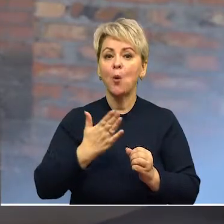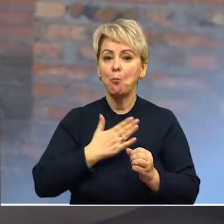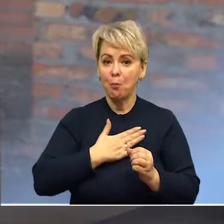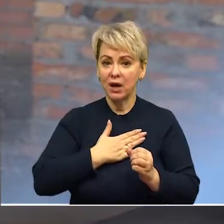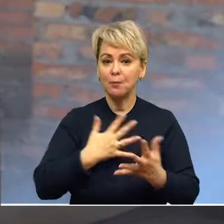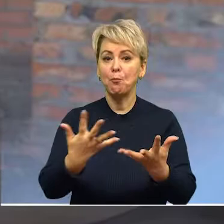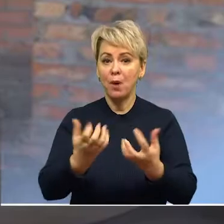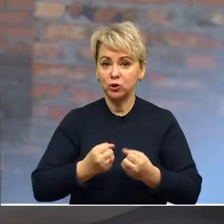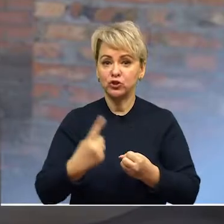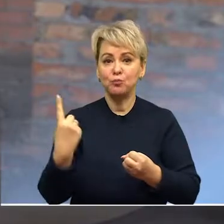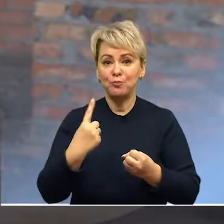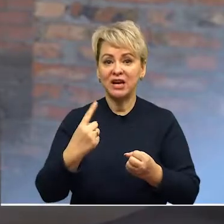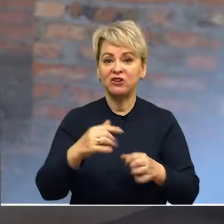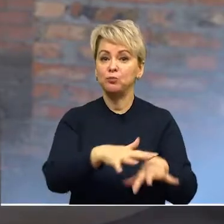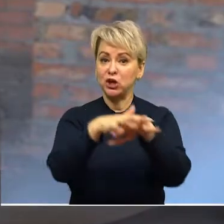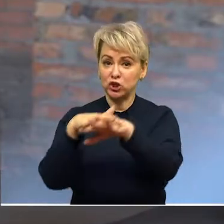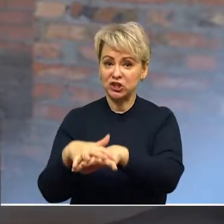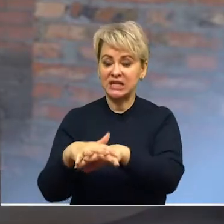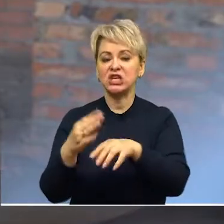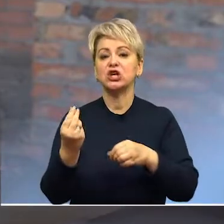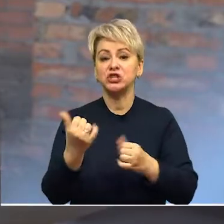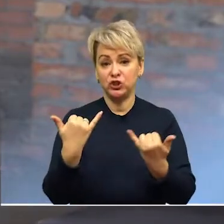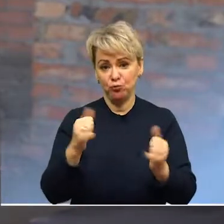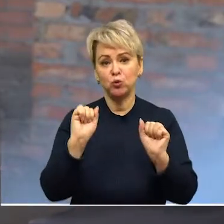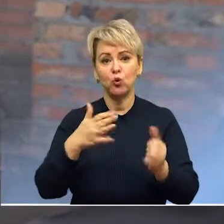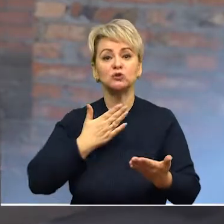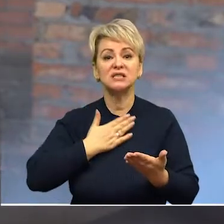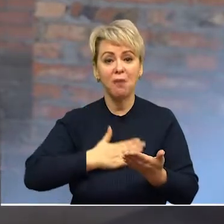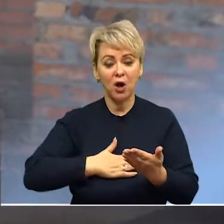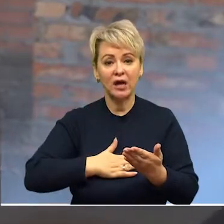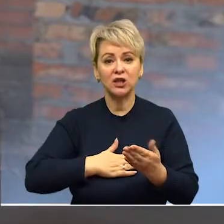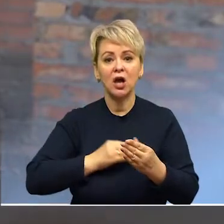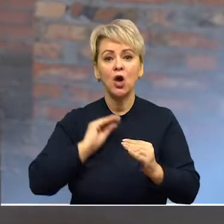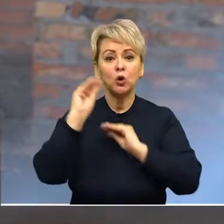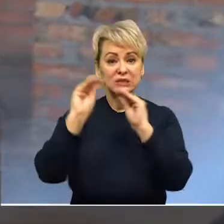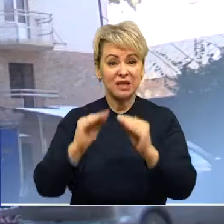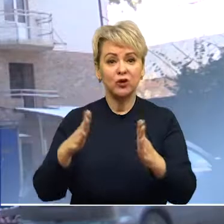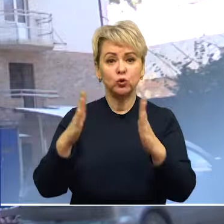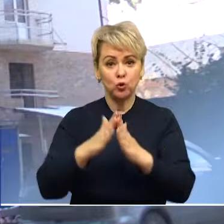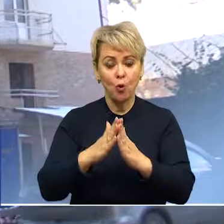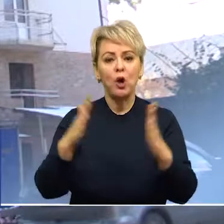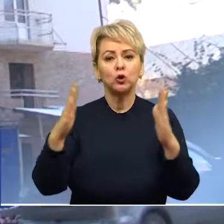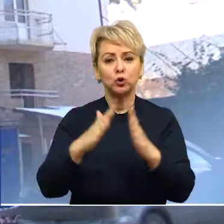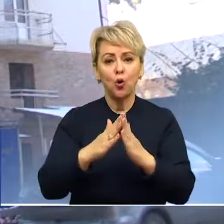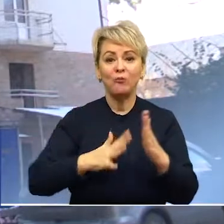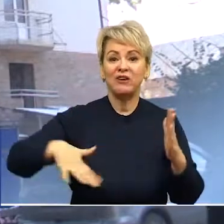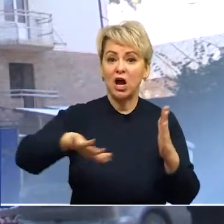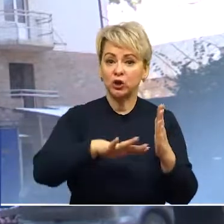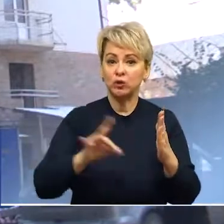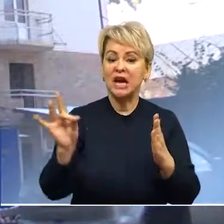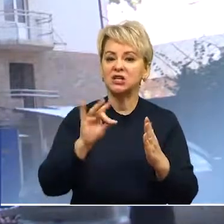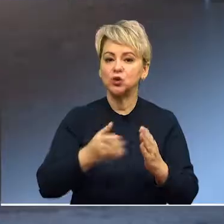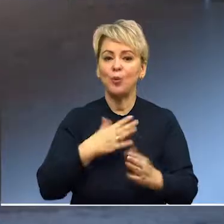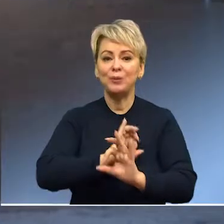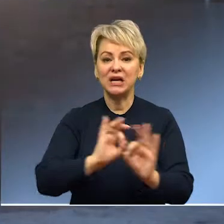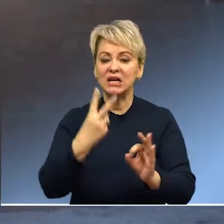мы получили первый транш денег. Теперь мы можем спокойно достраивать свой дом. Дом в зеленом районе Ростова и